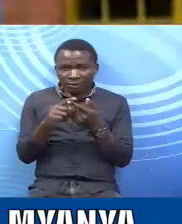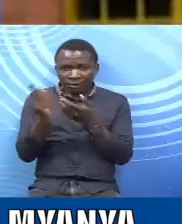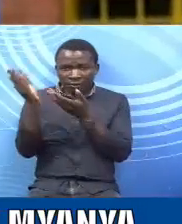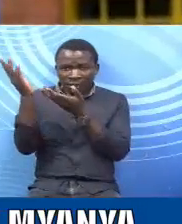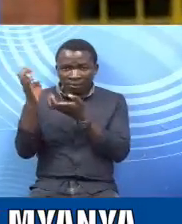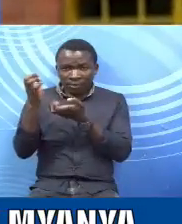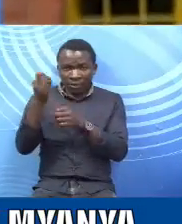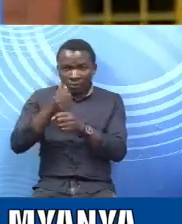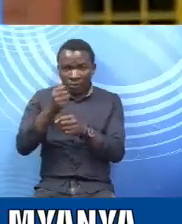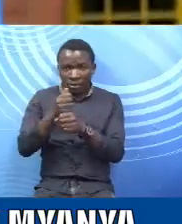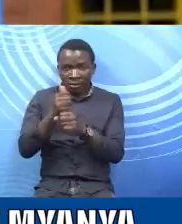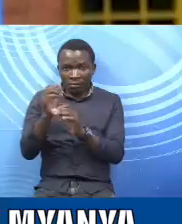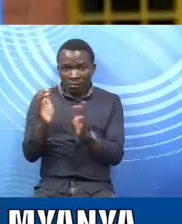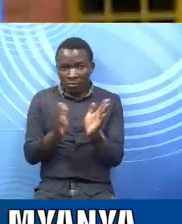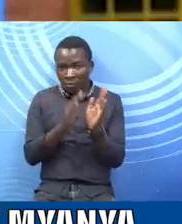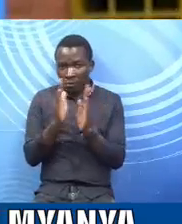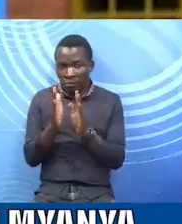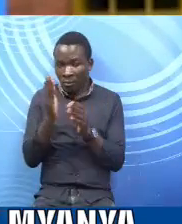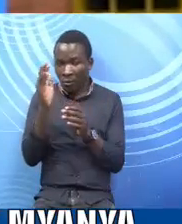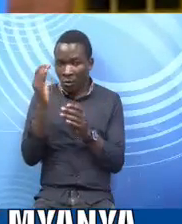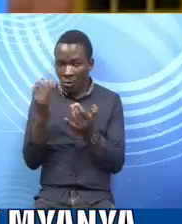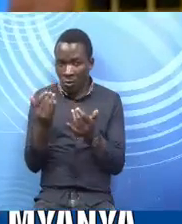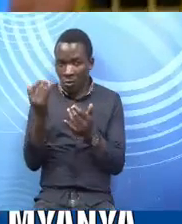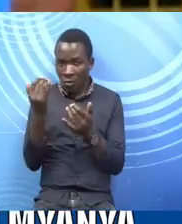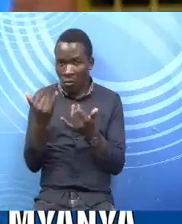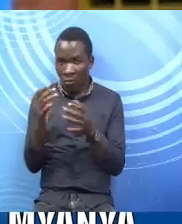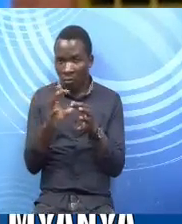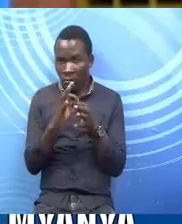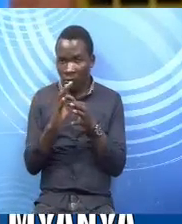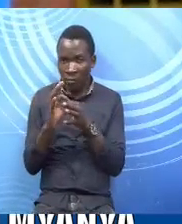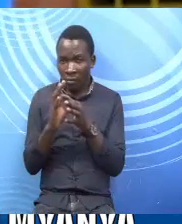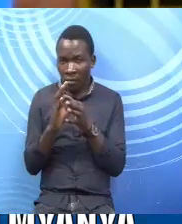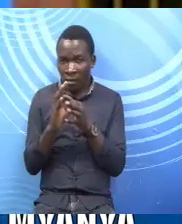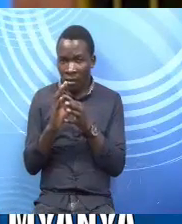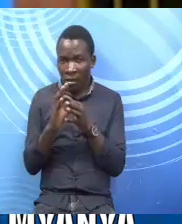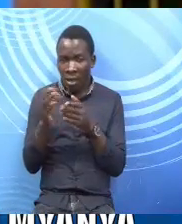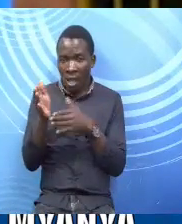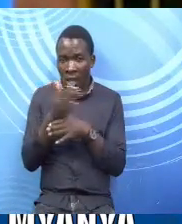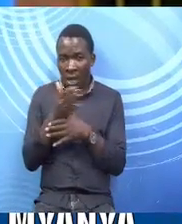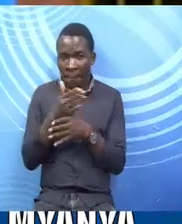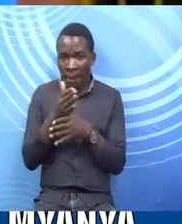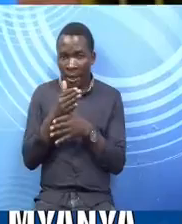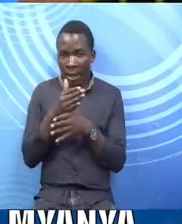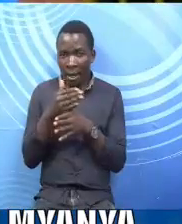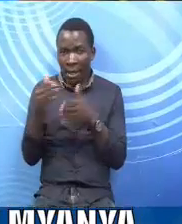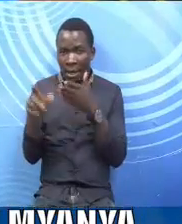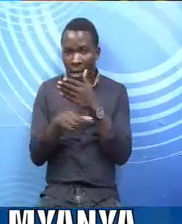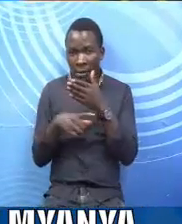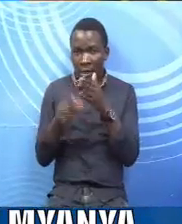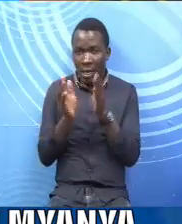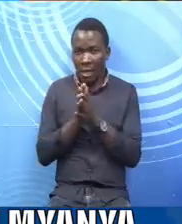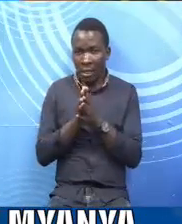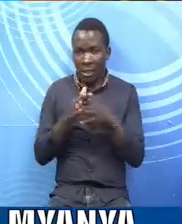gukora ni uko kunoza imikoranire ari ministeri ya Minaloc na